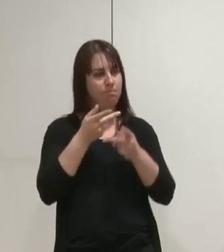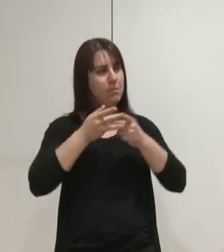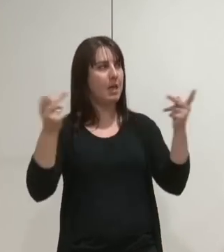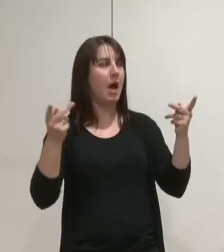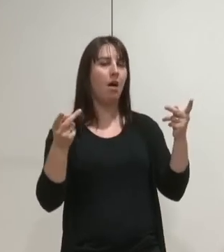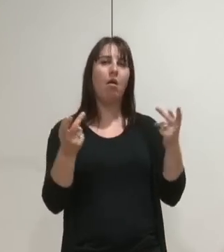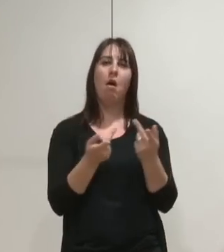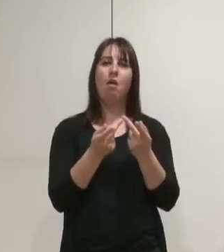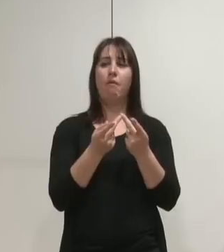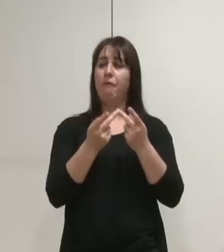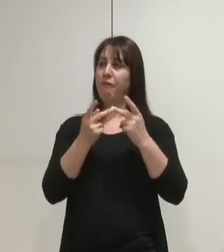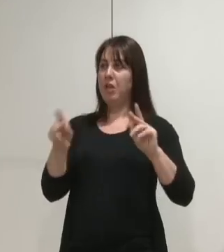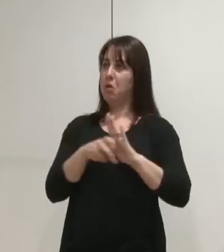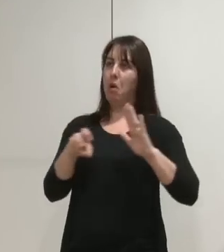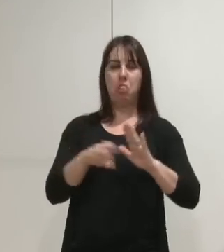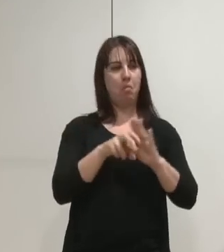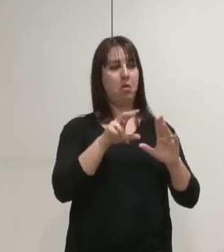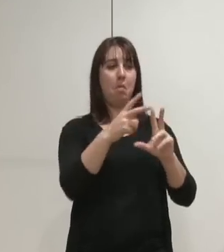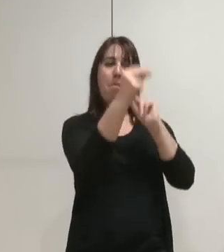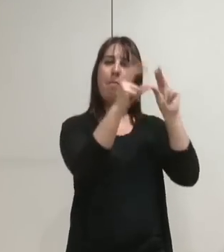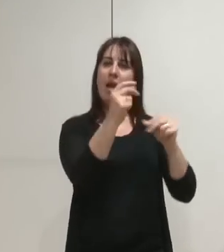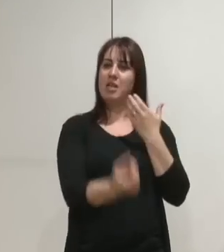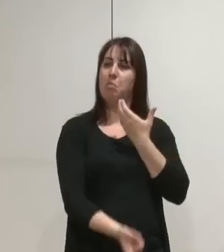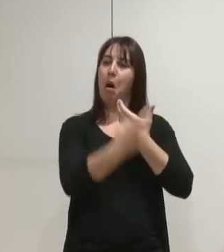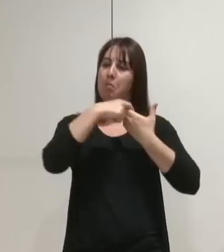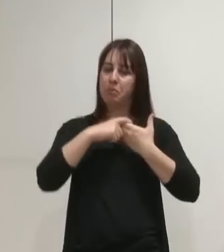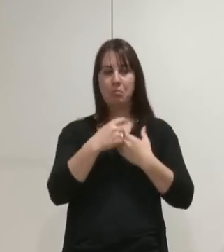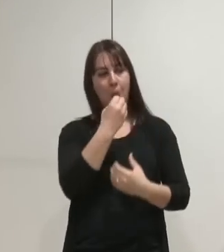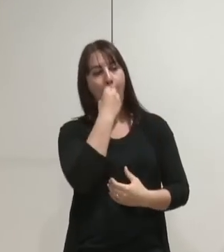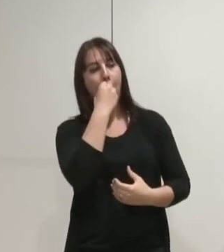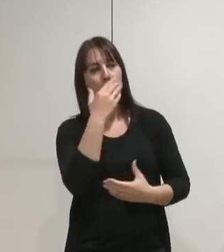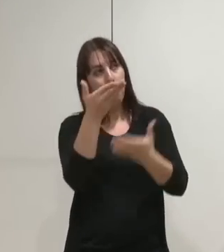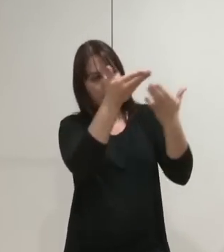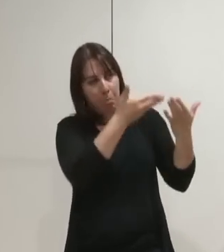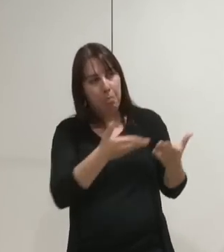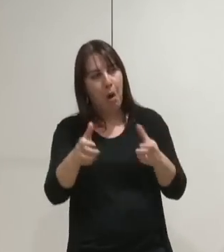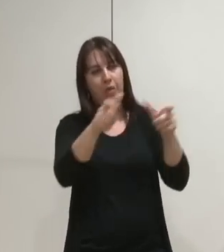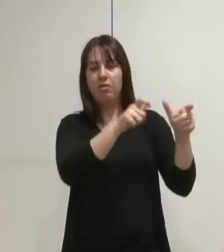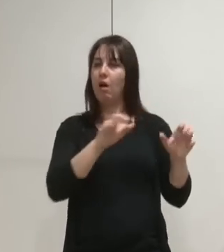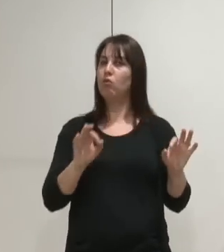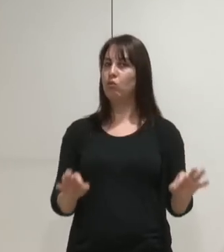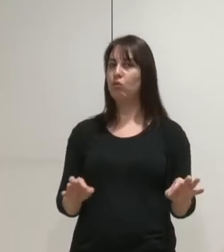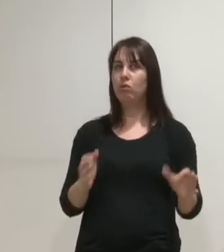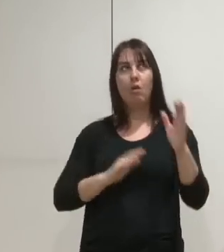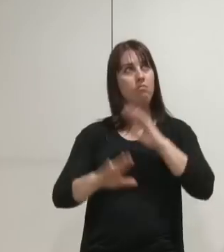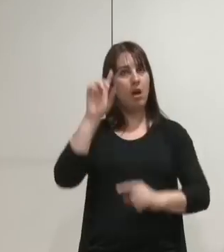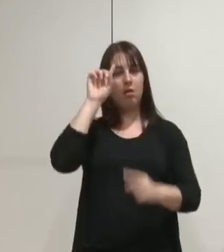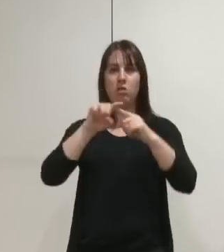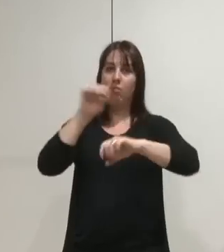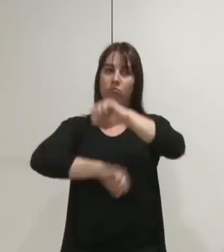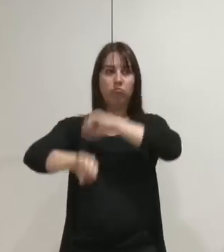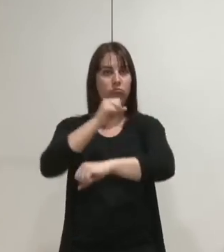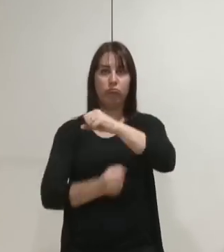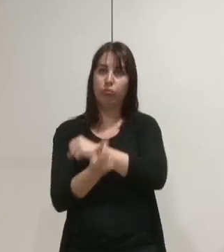un équipement en bon état bien mais sur les conditions d'organisation des événements évidemment vous auriez pu